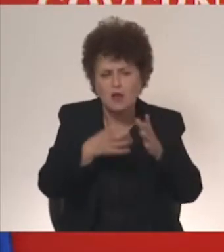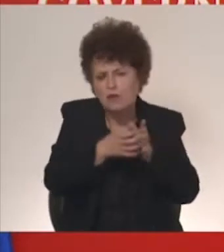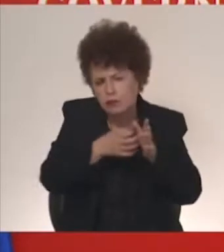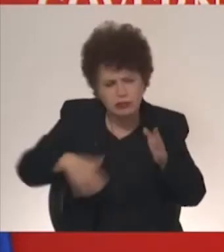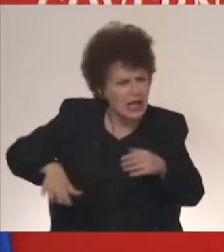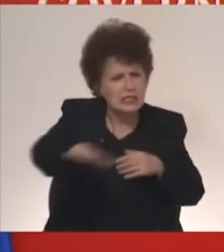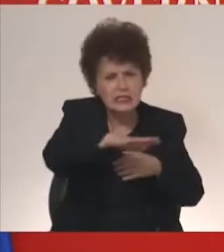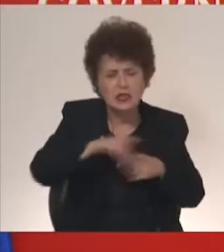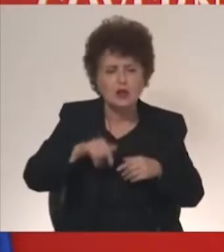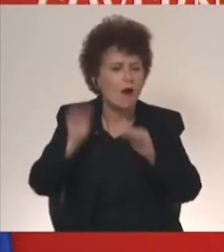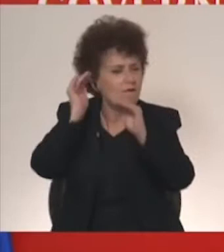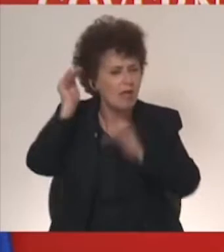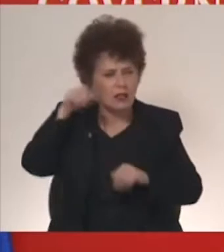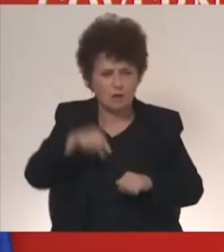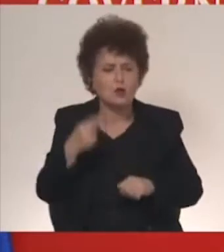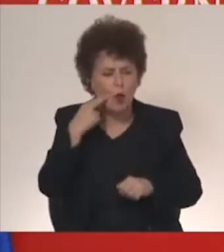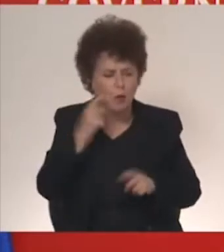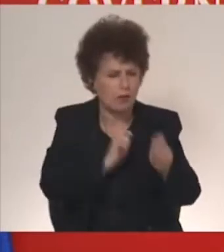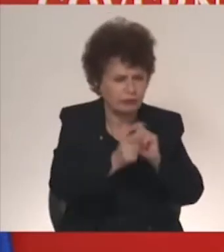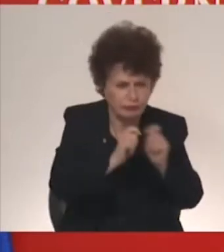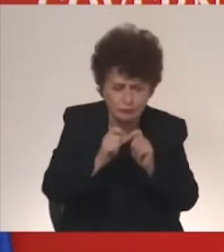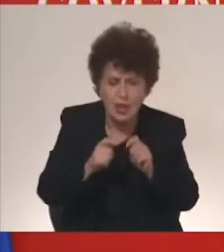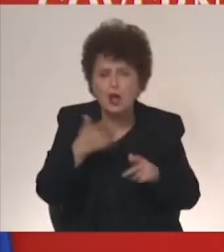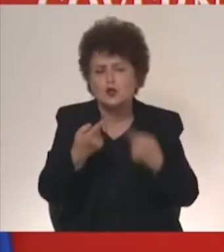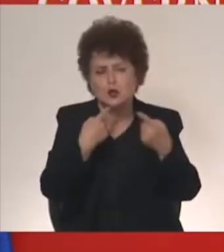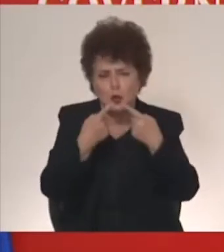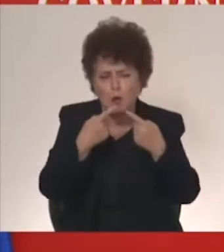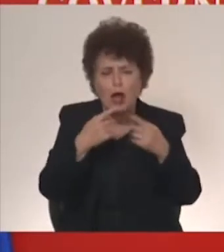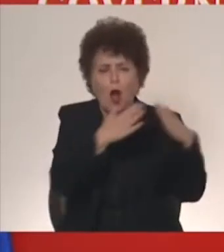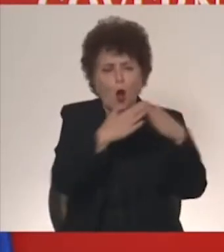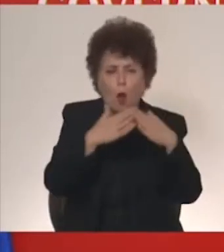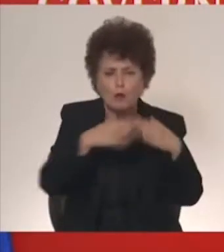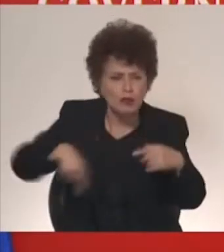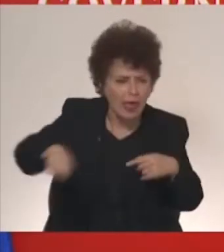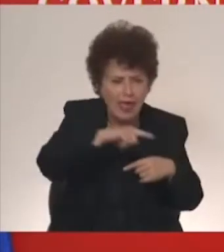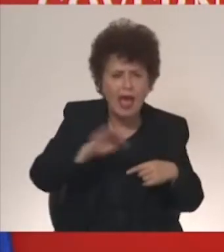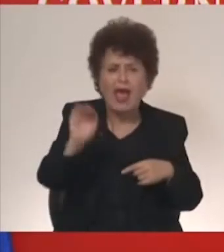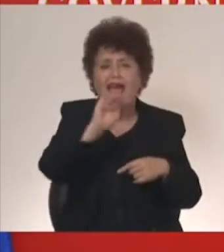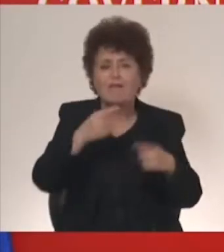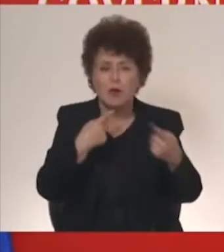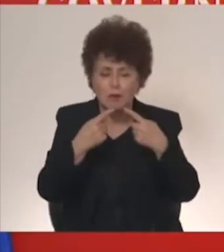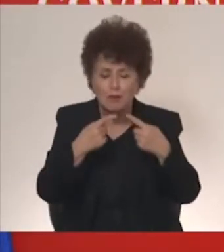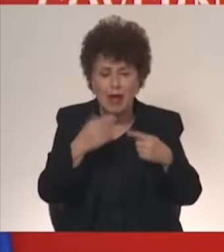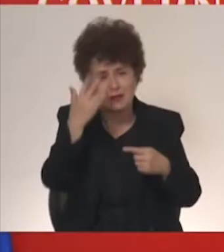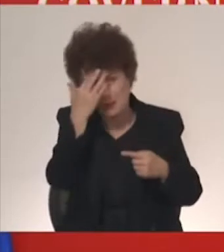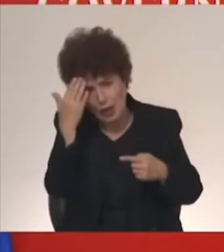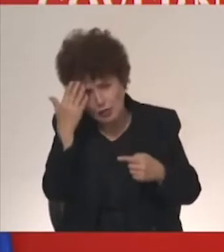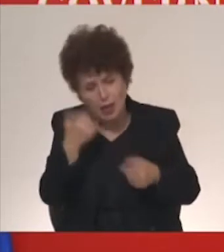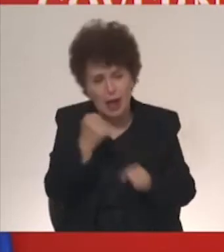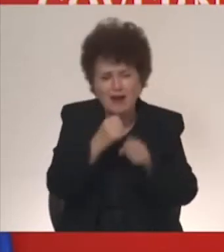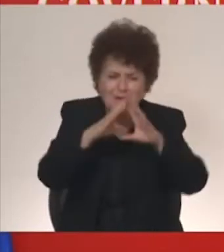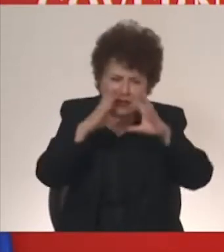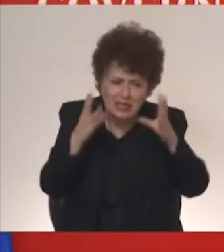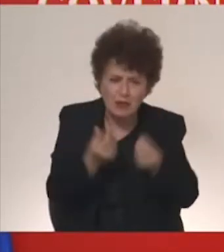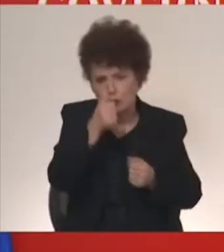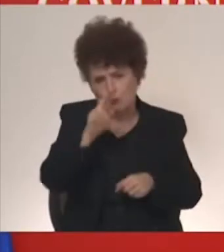Vazhdojmë bisedimet me të gjithë partnerët, kemi bisedime me qeverinë këtu në Shkup, bisedime me vendet fqinje dhe në të gjithë Evropën, që të bëjmë çfarë do